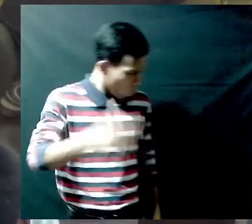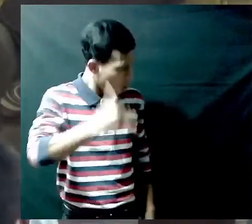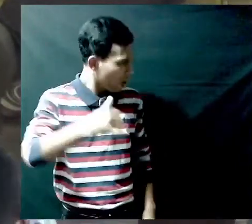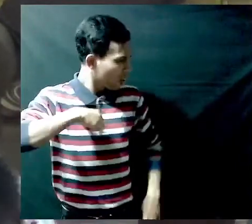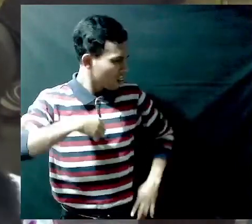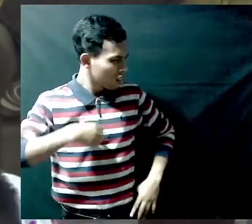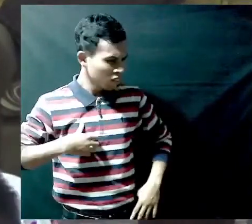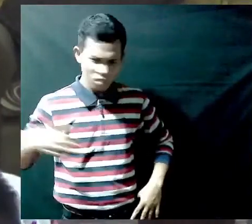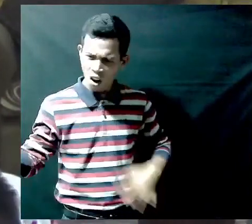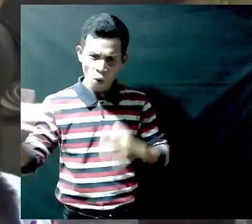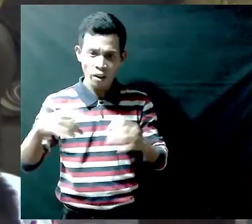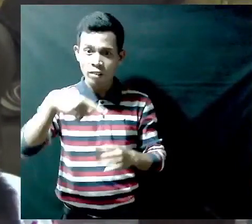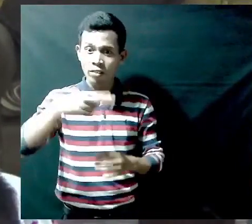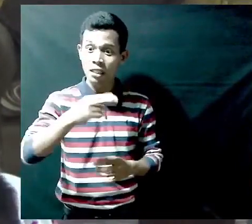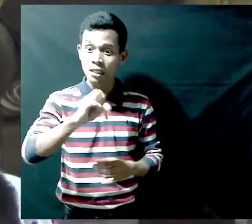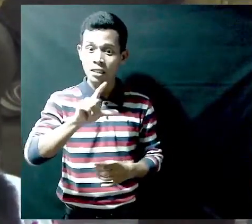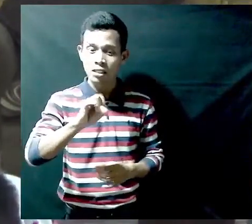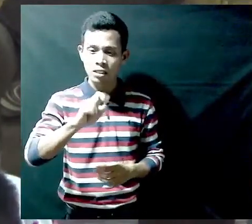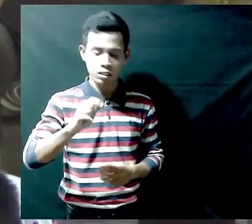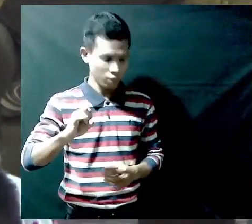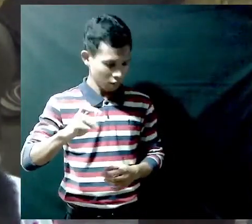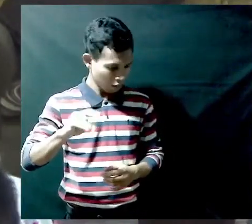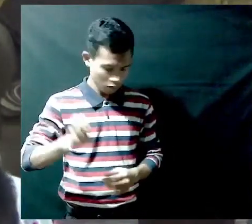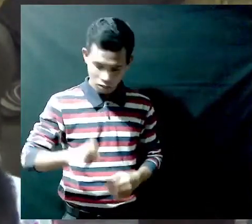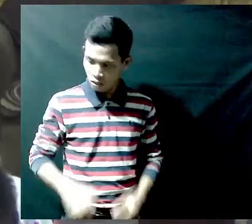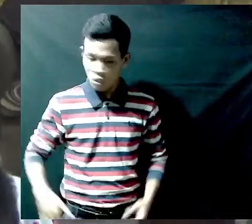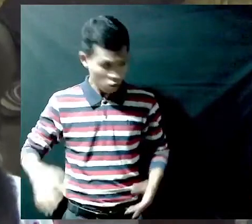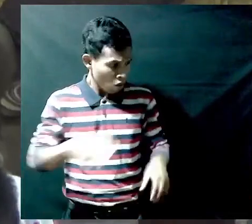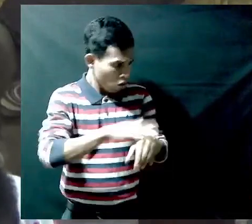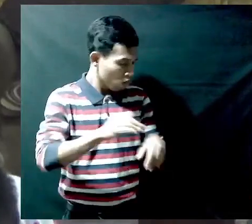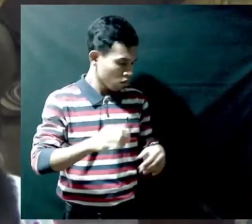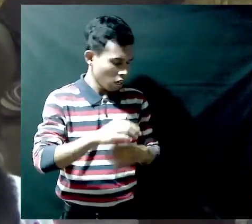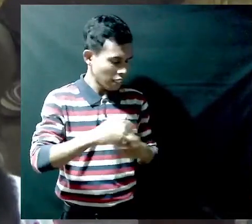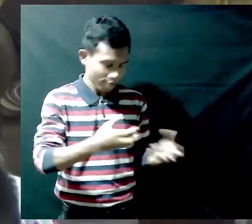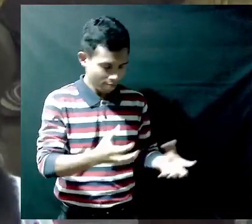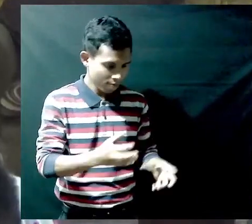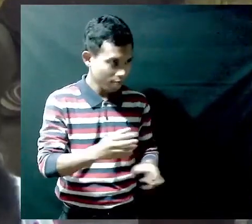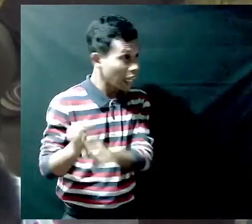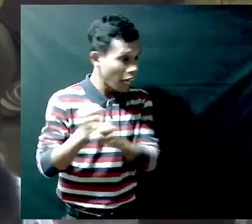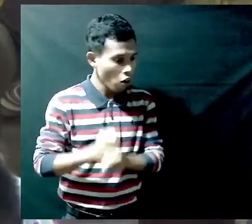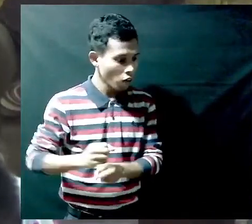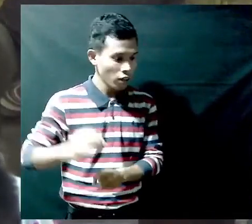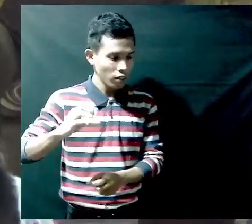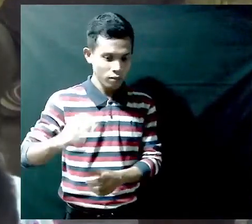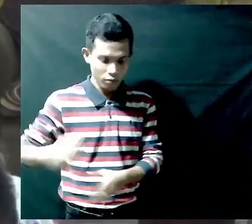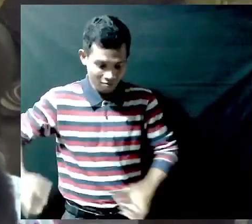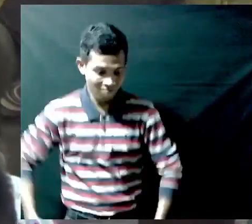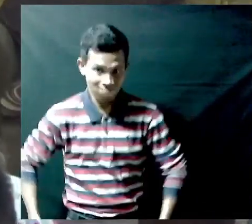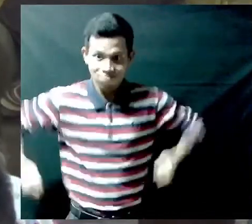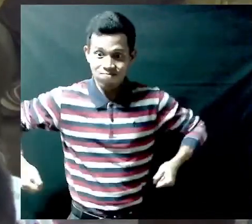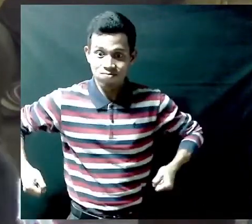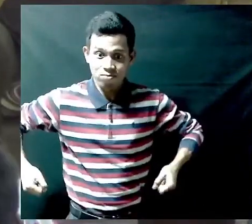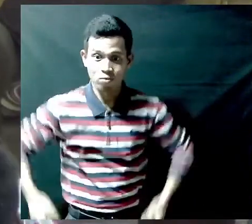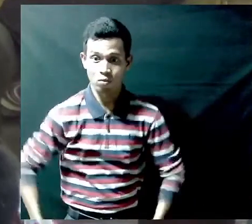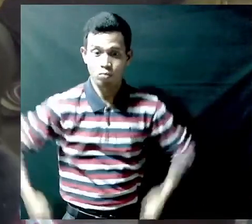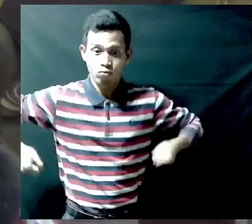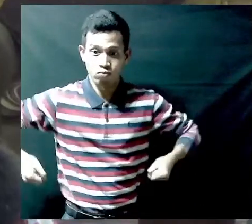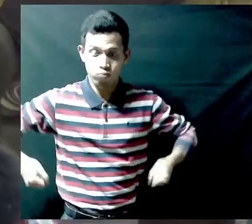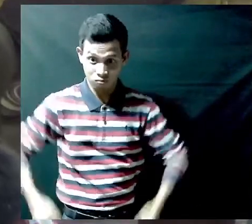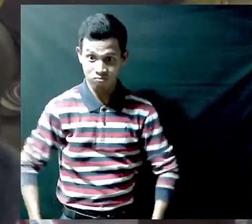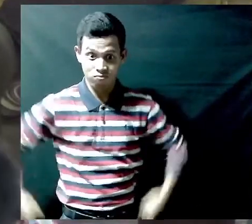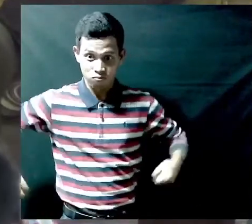Philistines. Kunin niyo yung Ark of the Covenant sa silo para manalo tayo. Kasi alam naman natin, yung Ark of the Covenant, every time nandun, nananalo yung